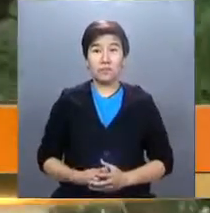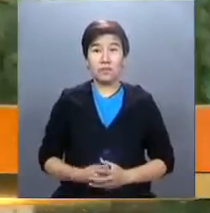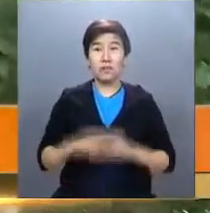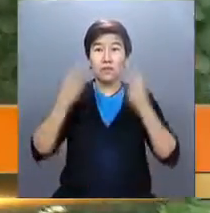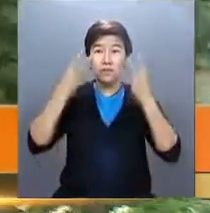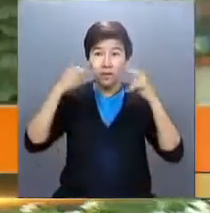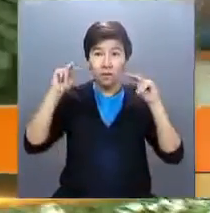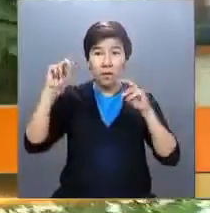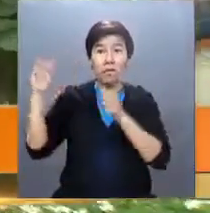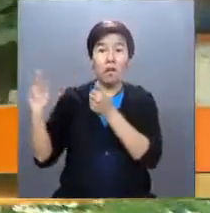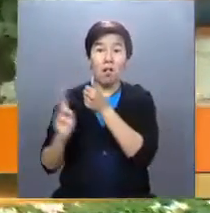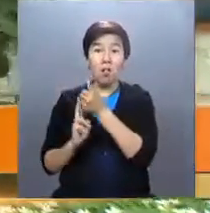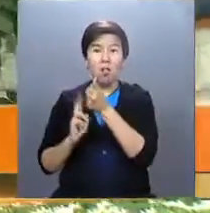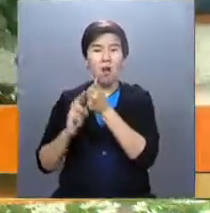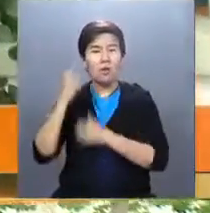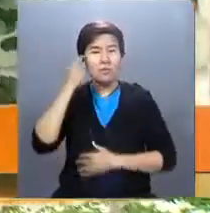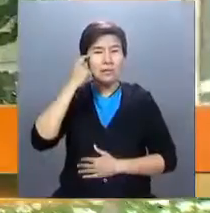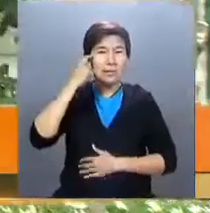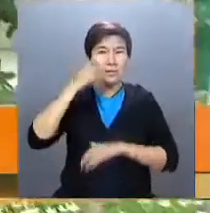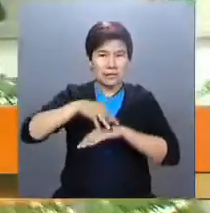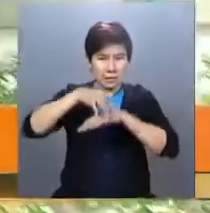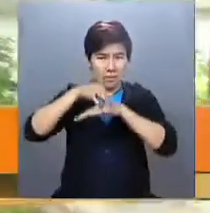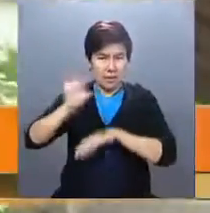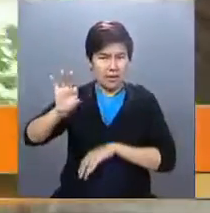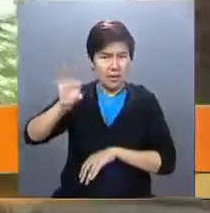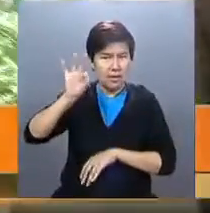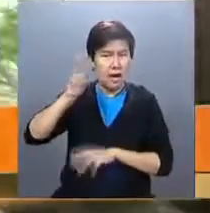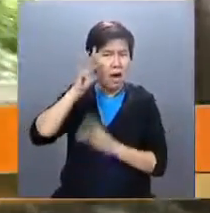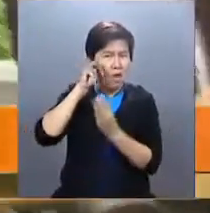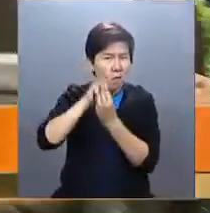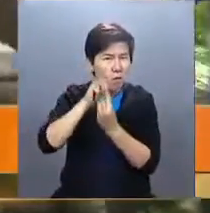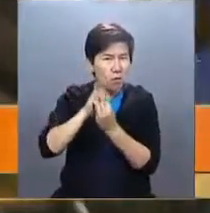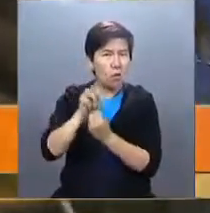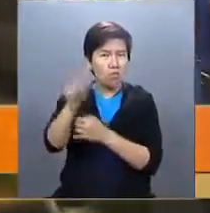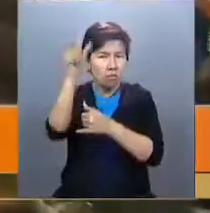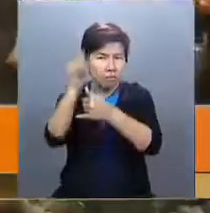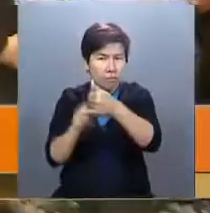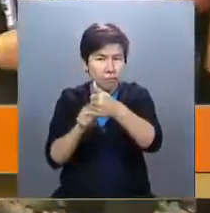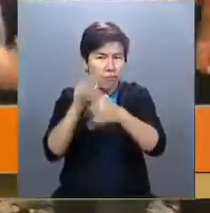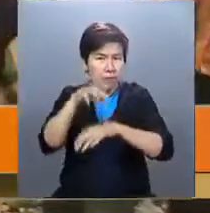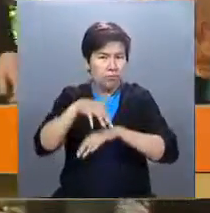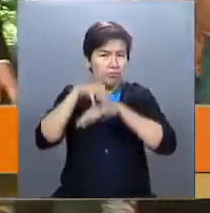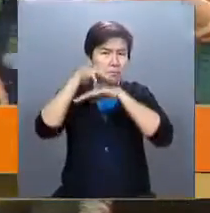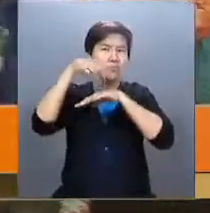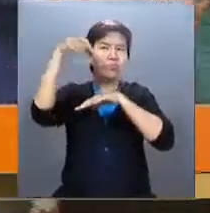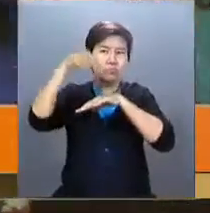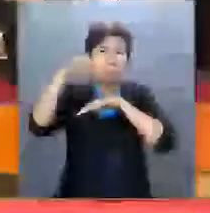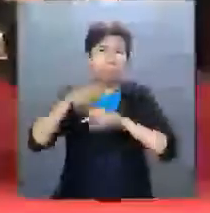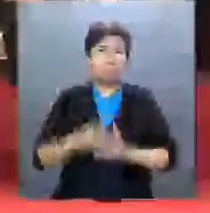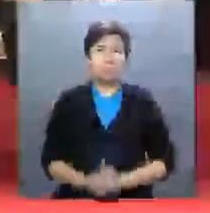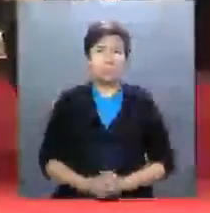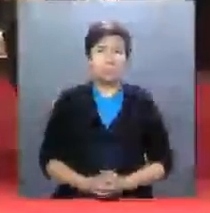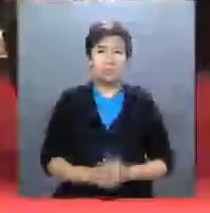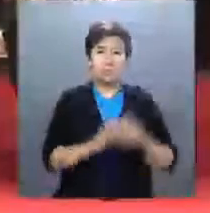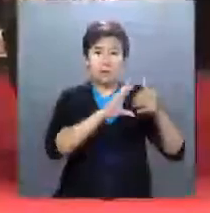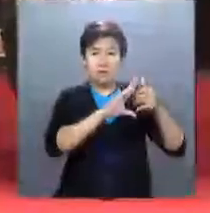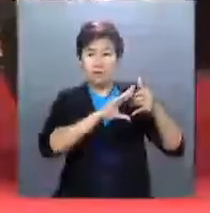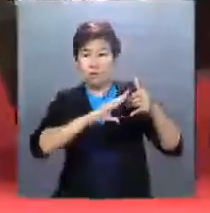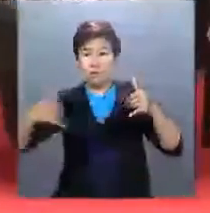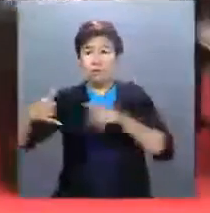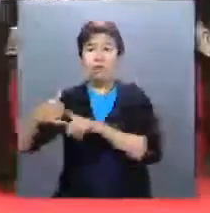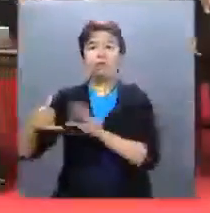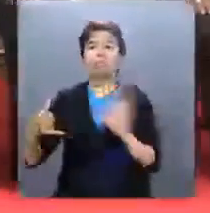รับย้ายนายทหารที่ยึดหลักความเหมาะสมชอบธรรมและไม่มีการสืบทอดตำแหน่งกองทัพบ